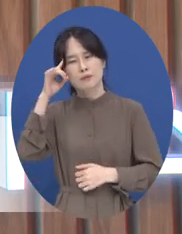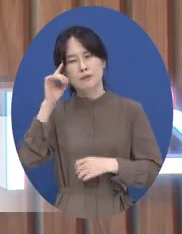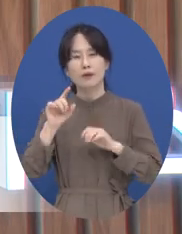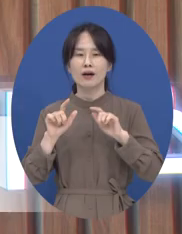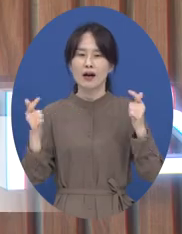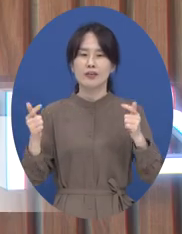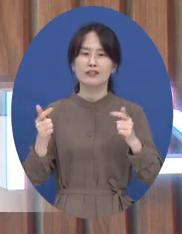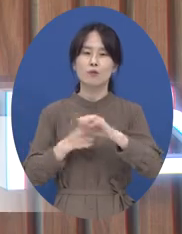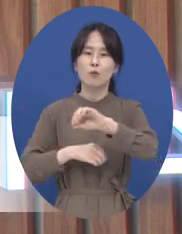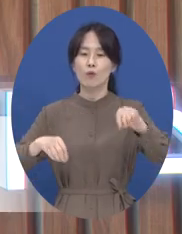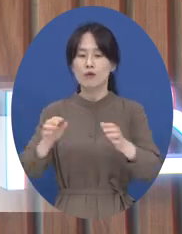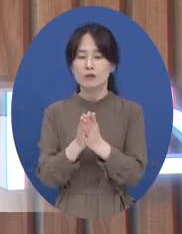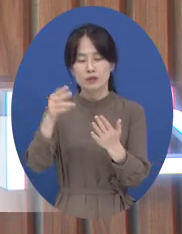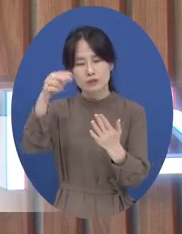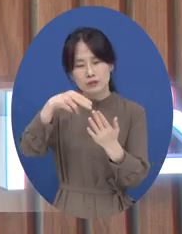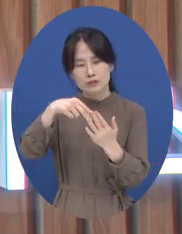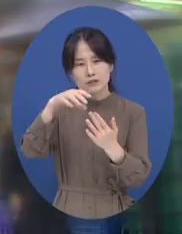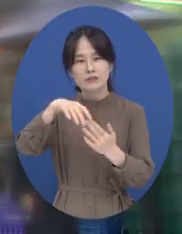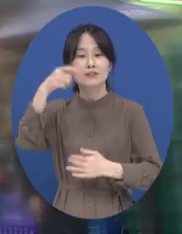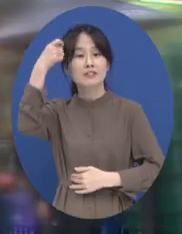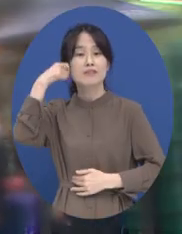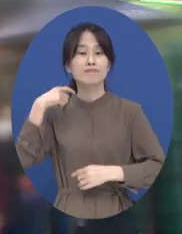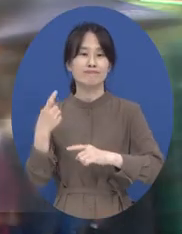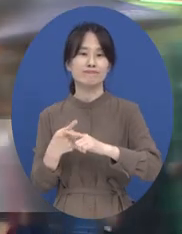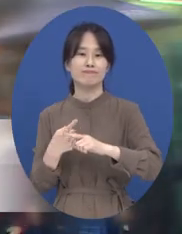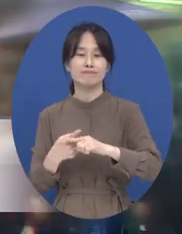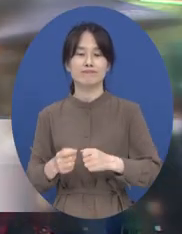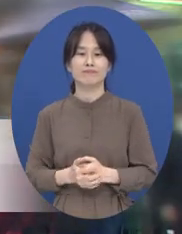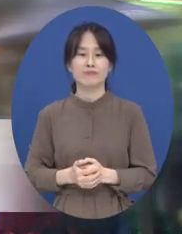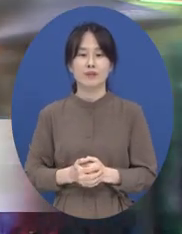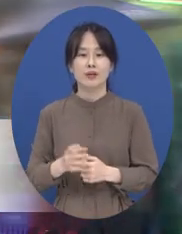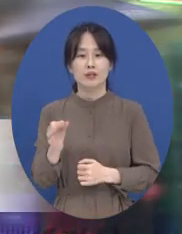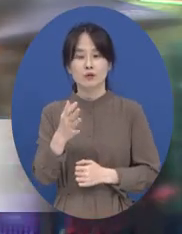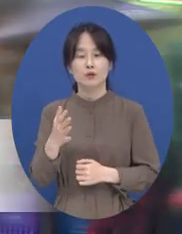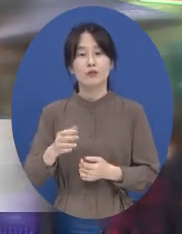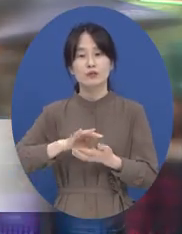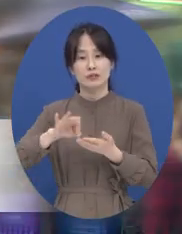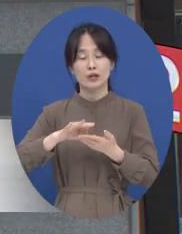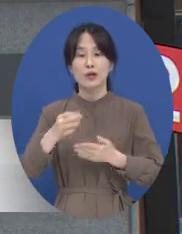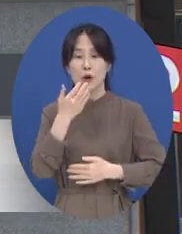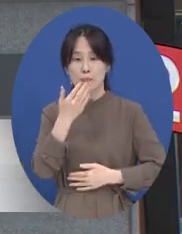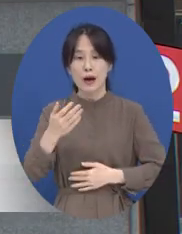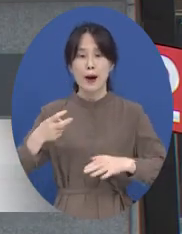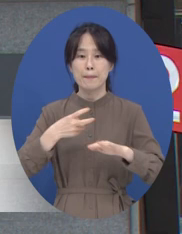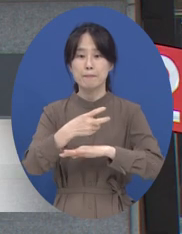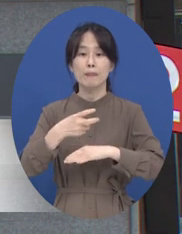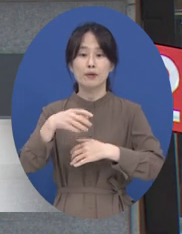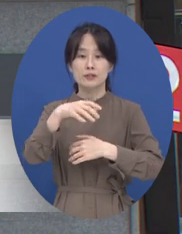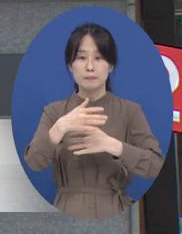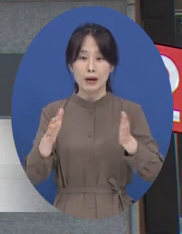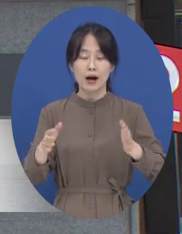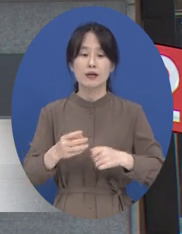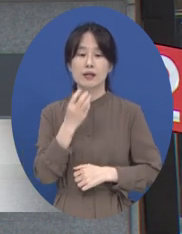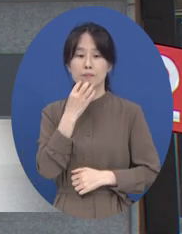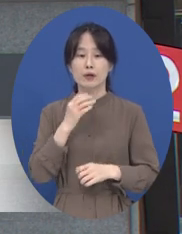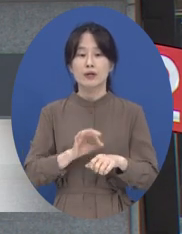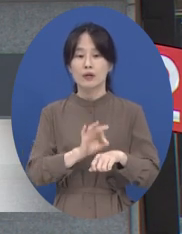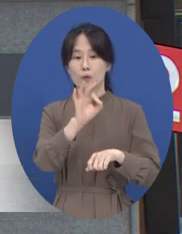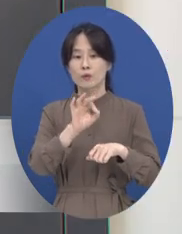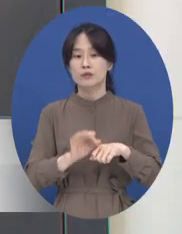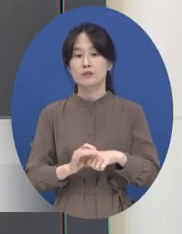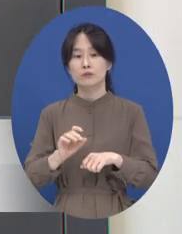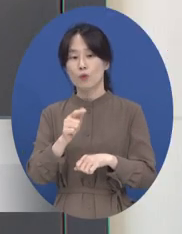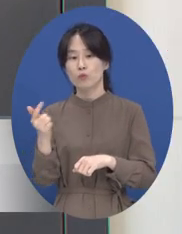복수 시림 은 느낌을 받았습니다 누구나 무료로 이용할 수 있는 경기버스 라운지는 평일 오전 10시부터 오후